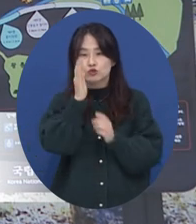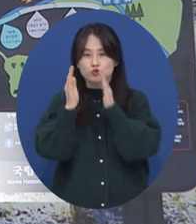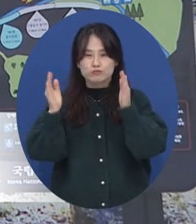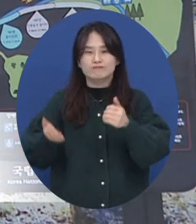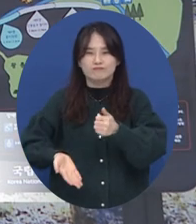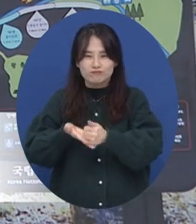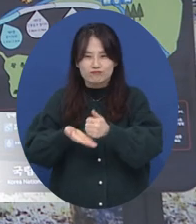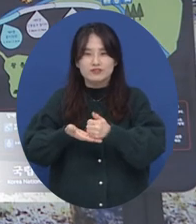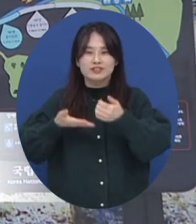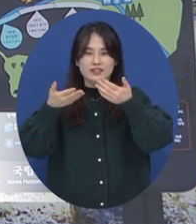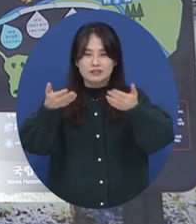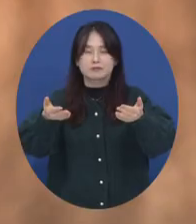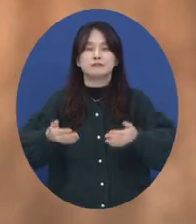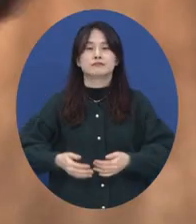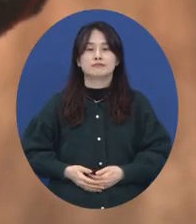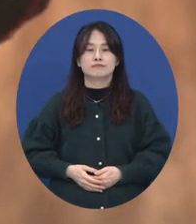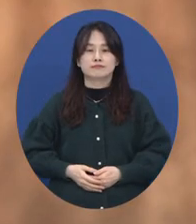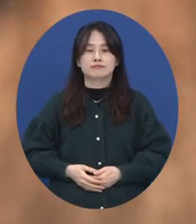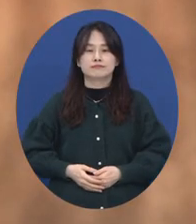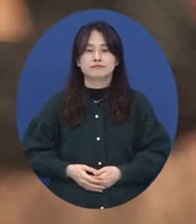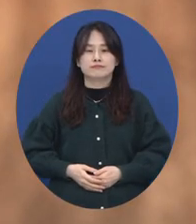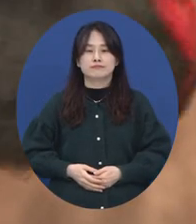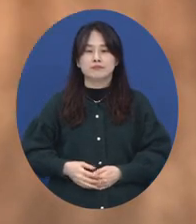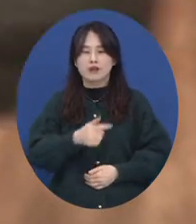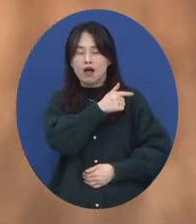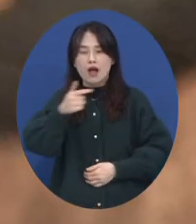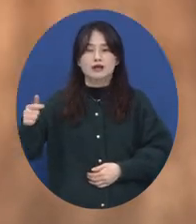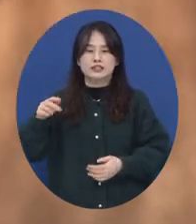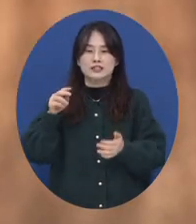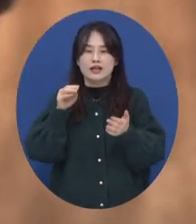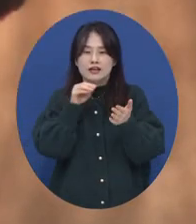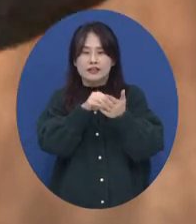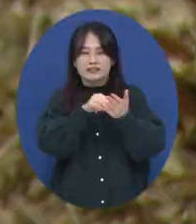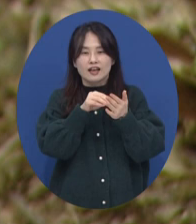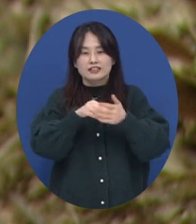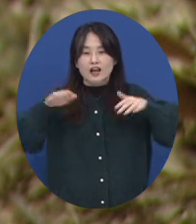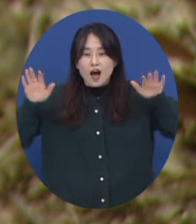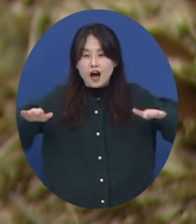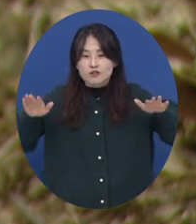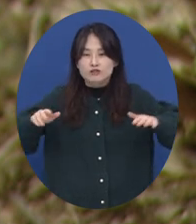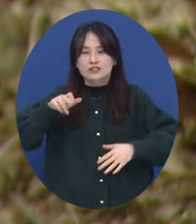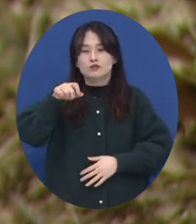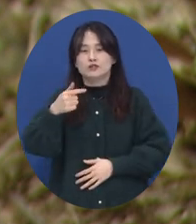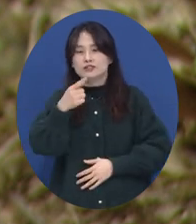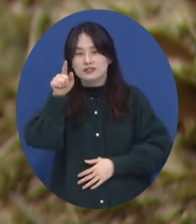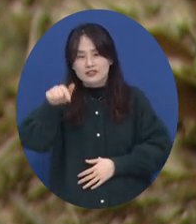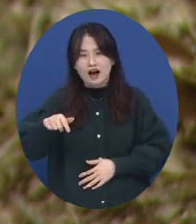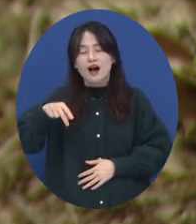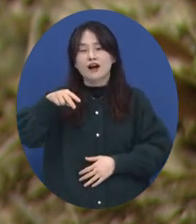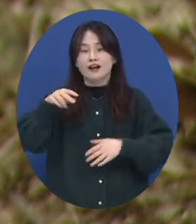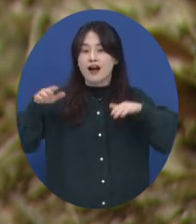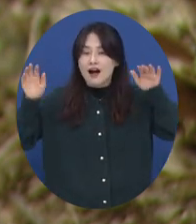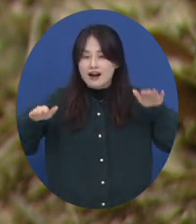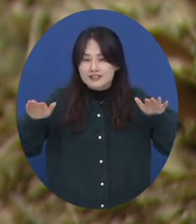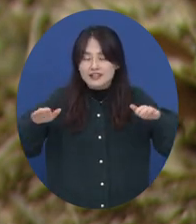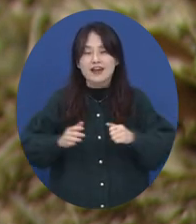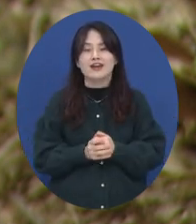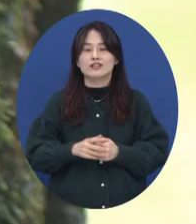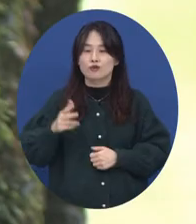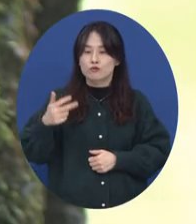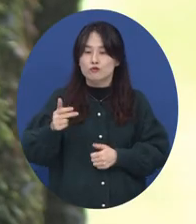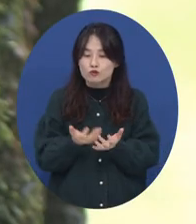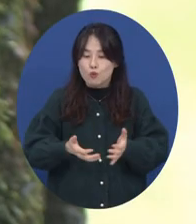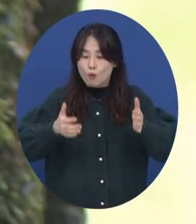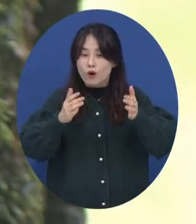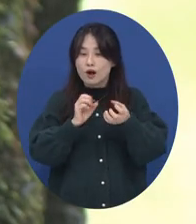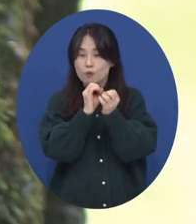기자의 보도입니다 대형 딱딱 우린 큰 악세 꽃 뿌리가 마치 육아의 닮은 광릉 유광 꽃